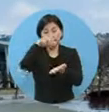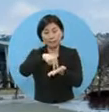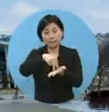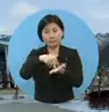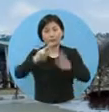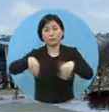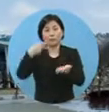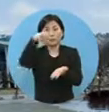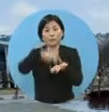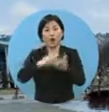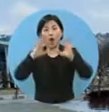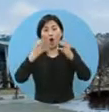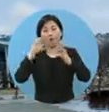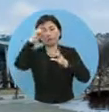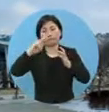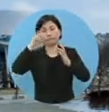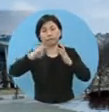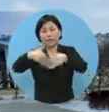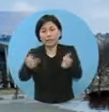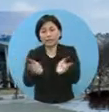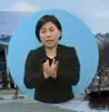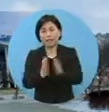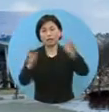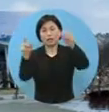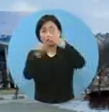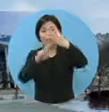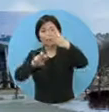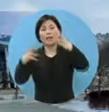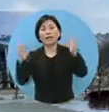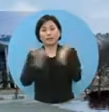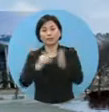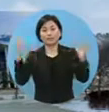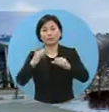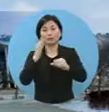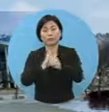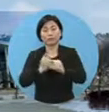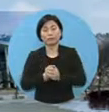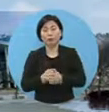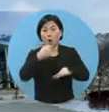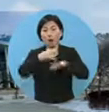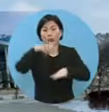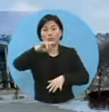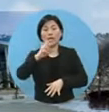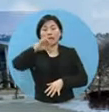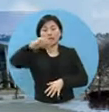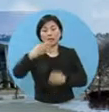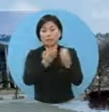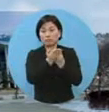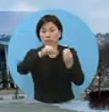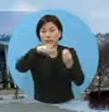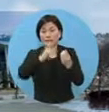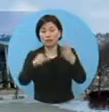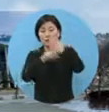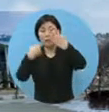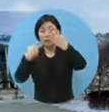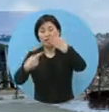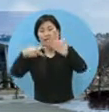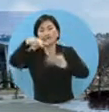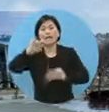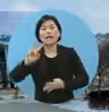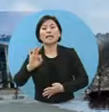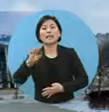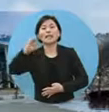24일까지 모집합니다. 가고 싶은 섬 완도 생일도에서 오는 4월 1일 2017 생일도 파티가